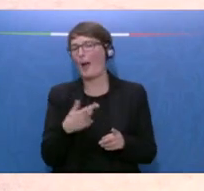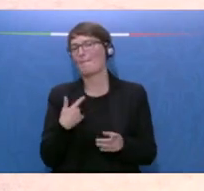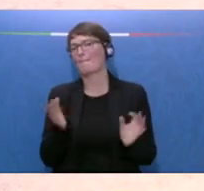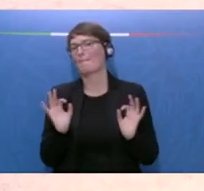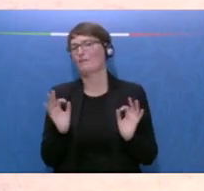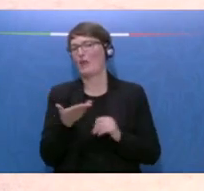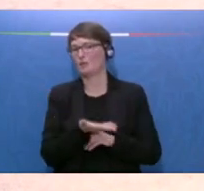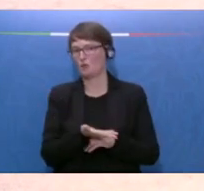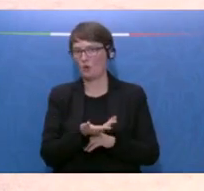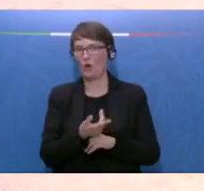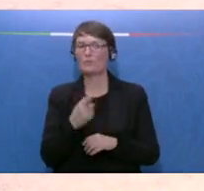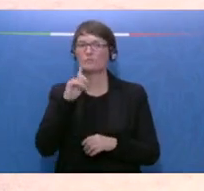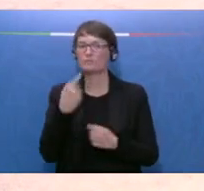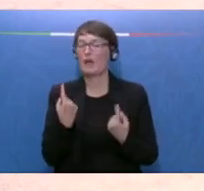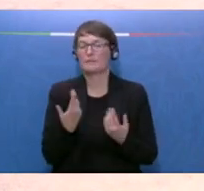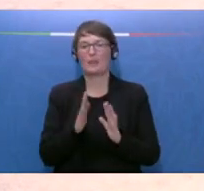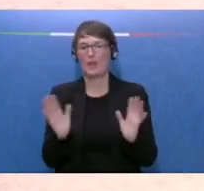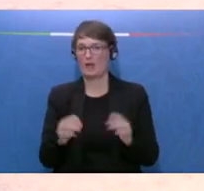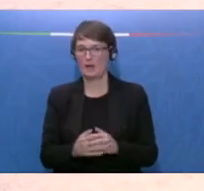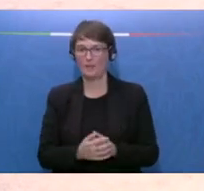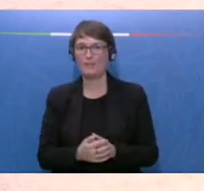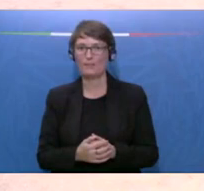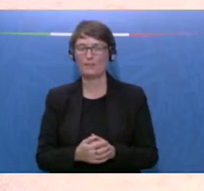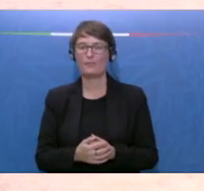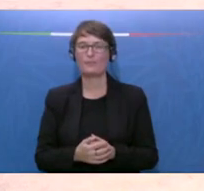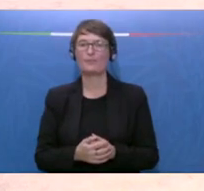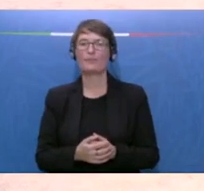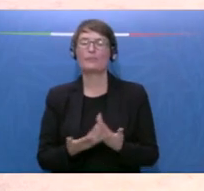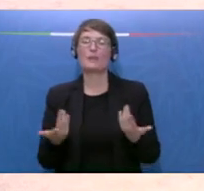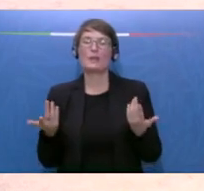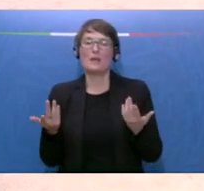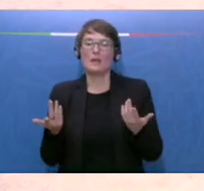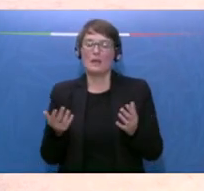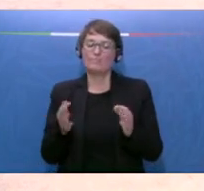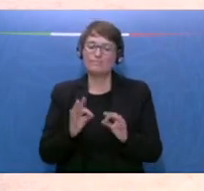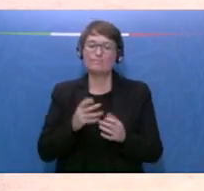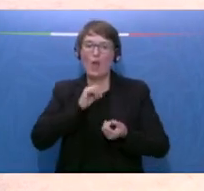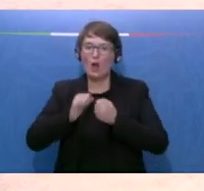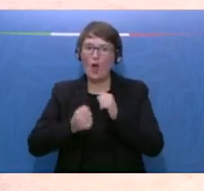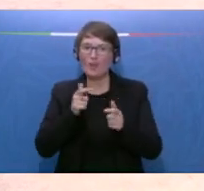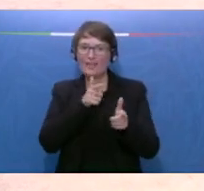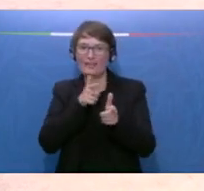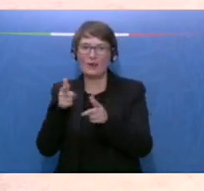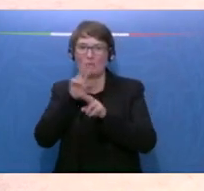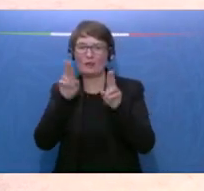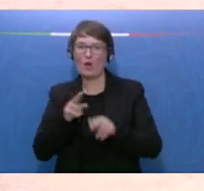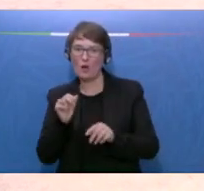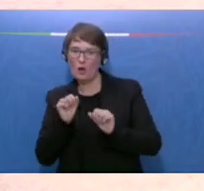con quid measures to fight international terrorism ed espon in time